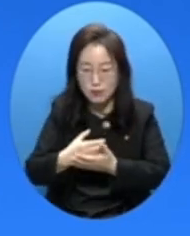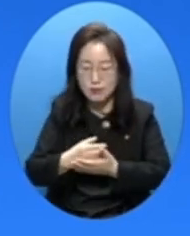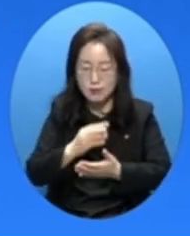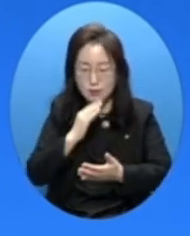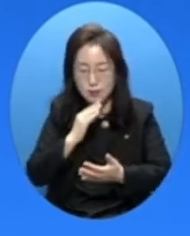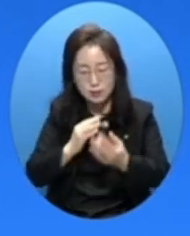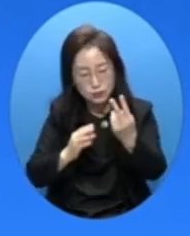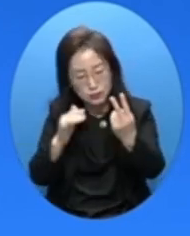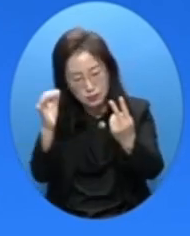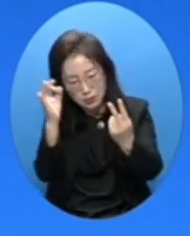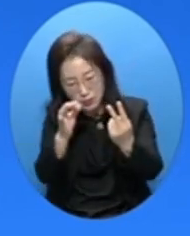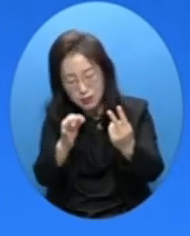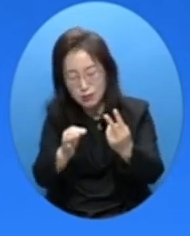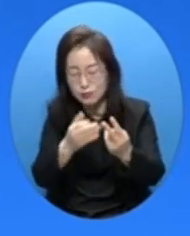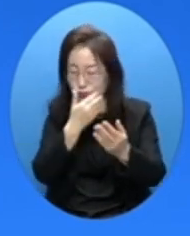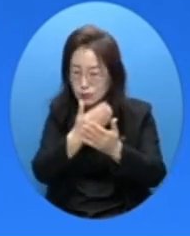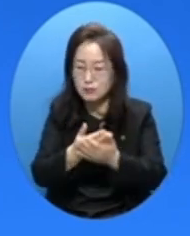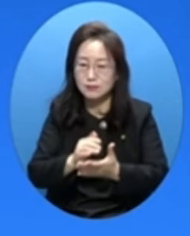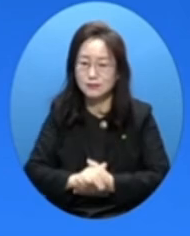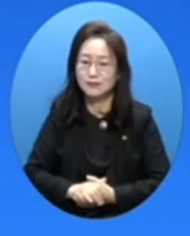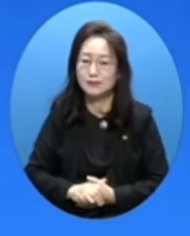분들입니다.